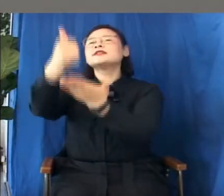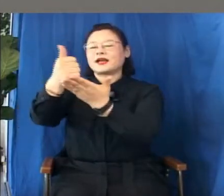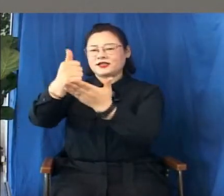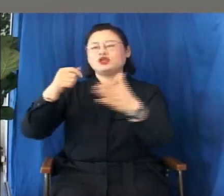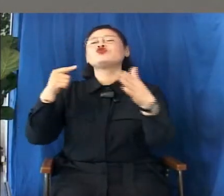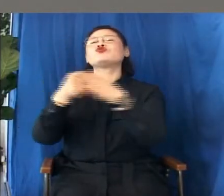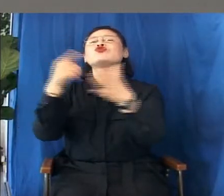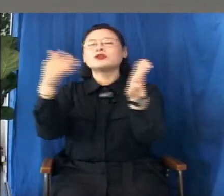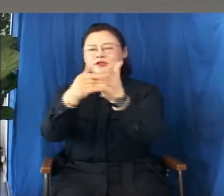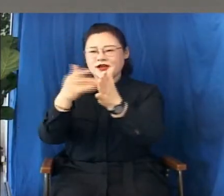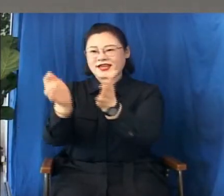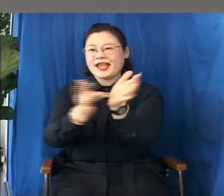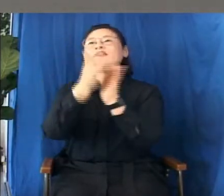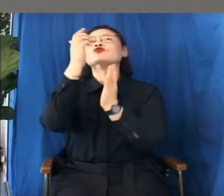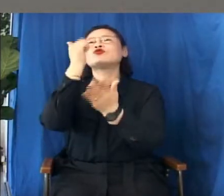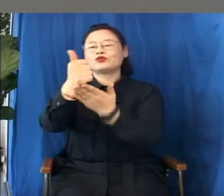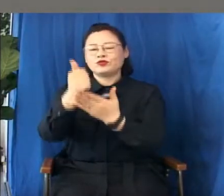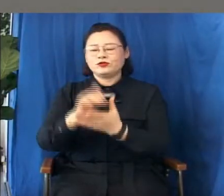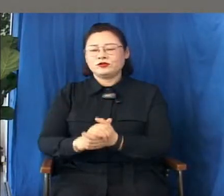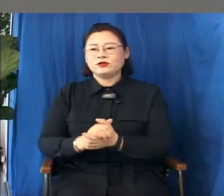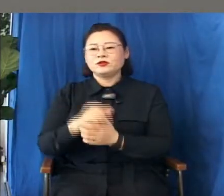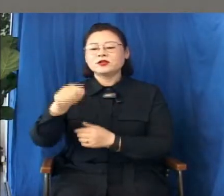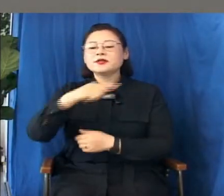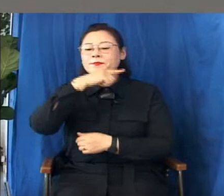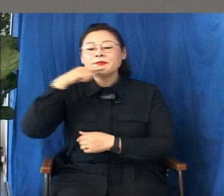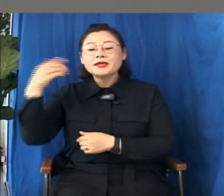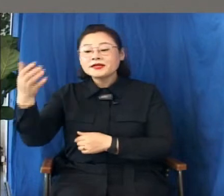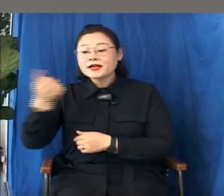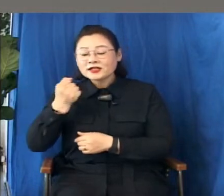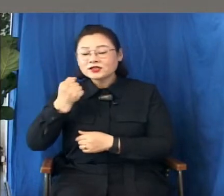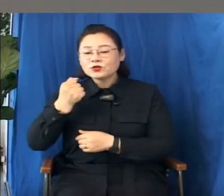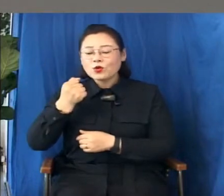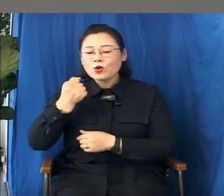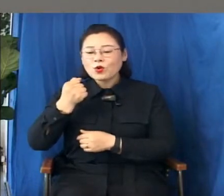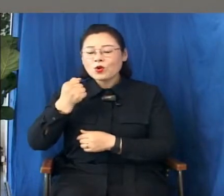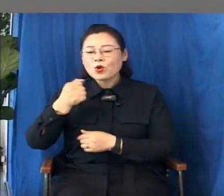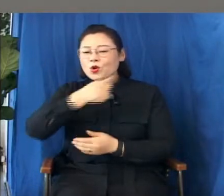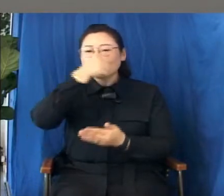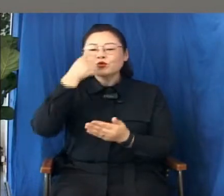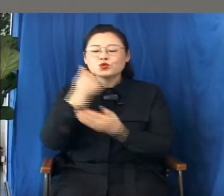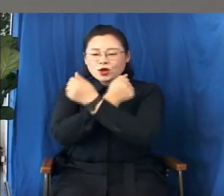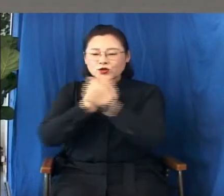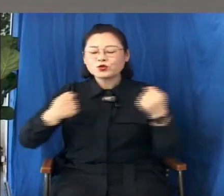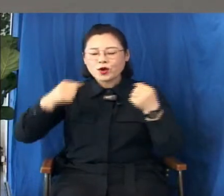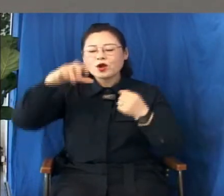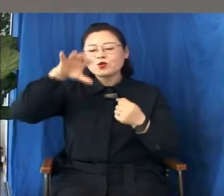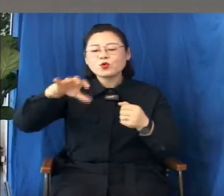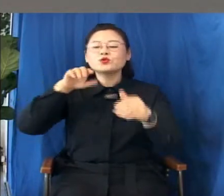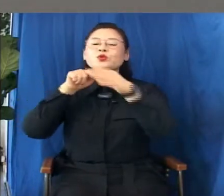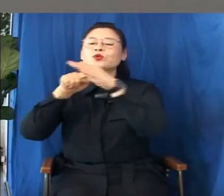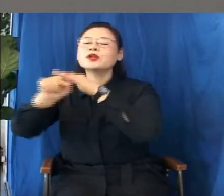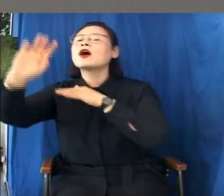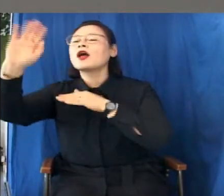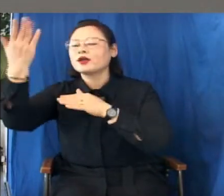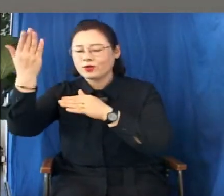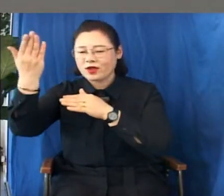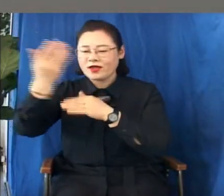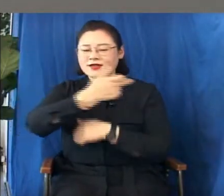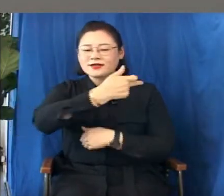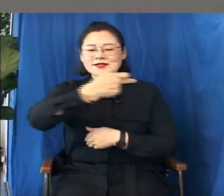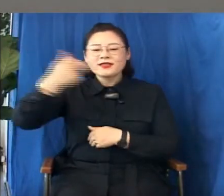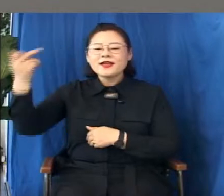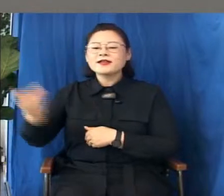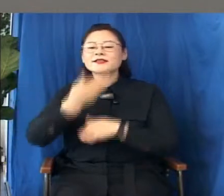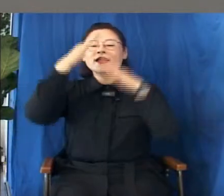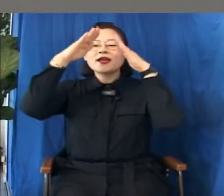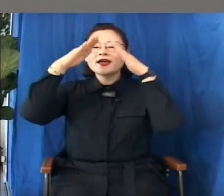대제사장이 죽여서 그 피를 가지고 속죄소 안으로 들어가는 거잖아요. 대제사장이 예수를 죽여야